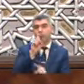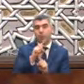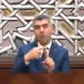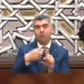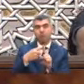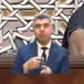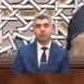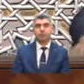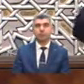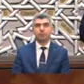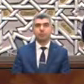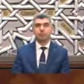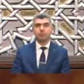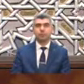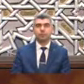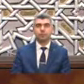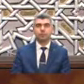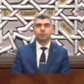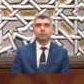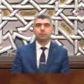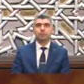إضافي؟ نعم